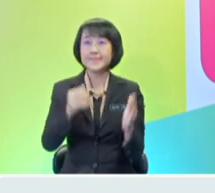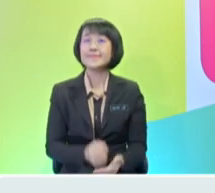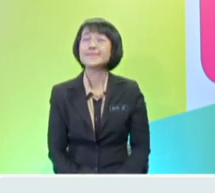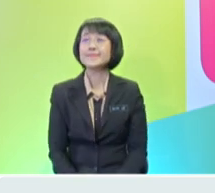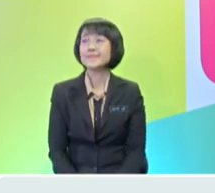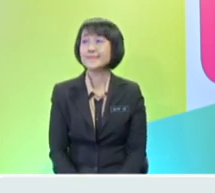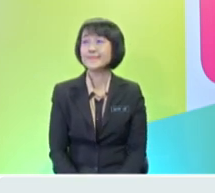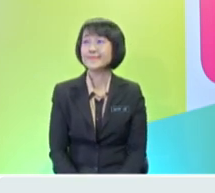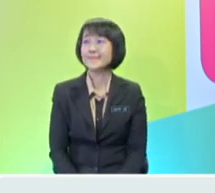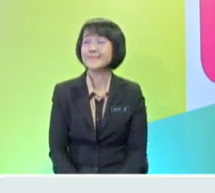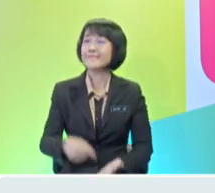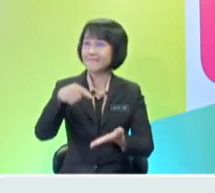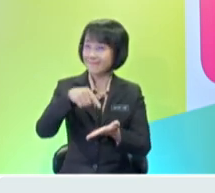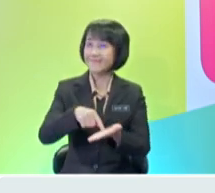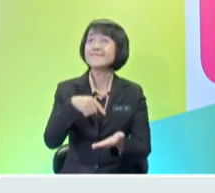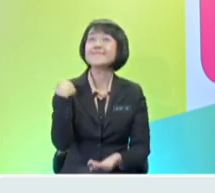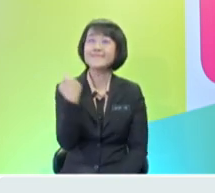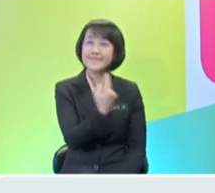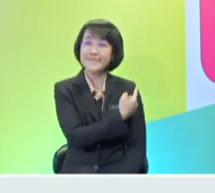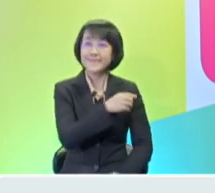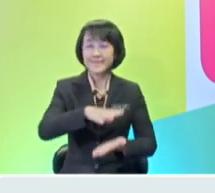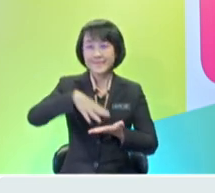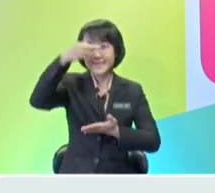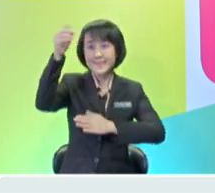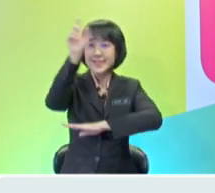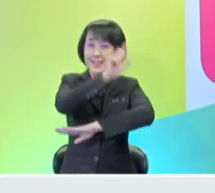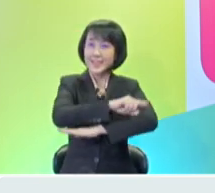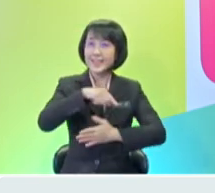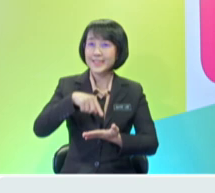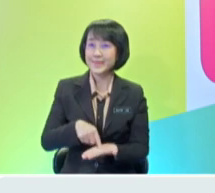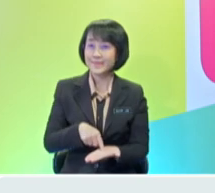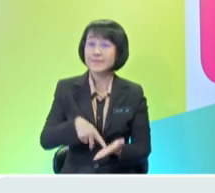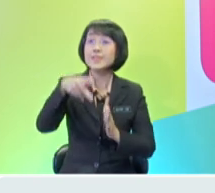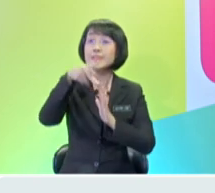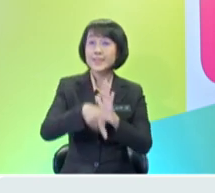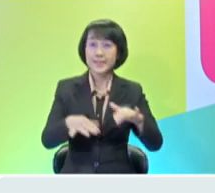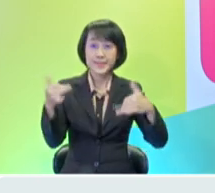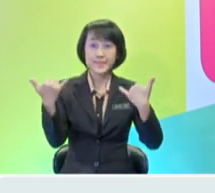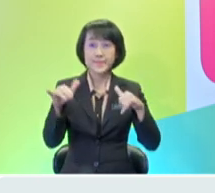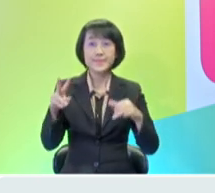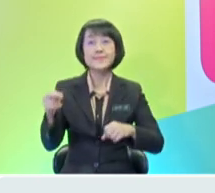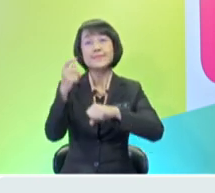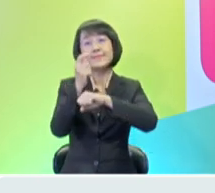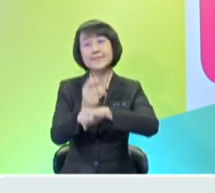ini yang kita nak belajar hari ini Nisa sebenarnya permainan tradisional masyarakat Malaysia